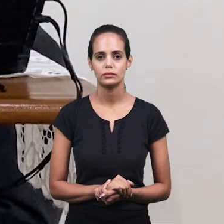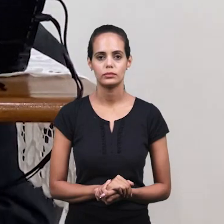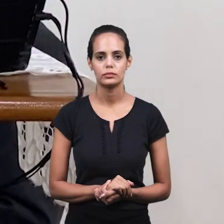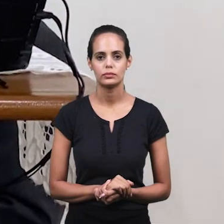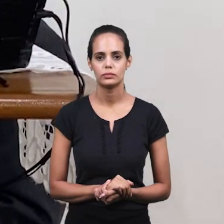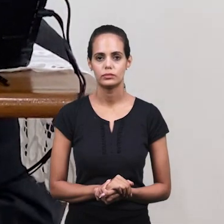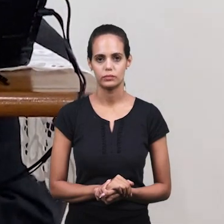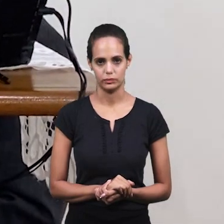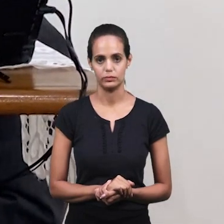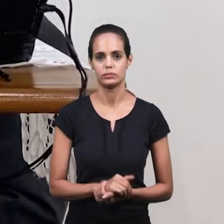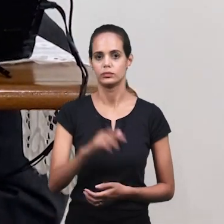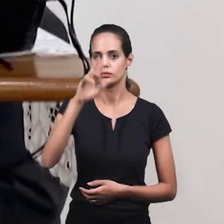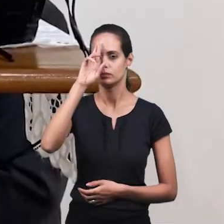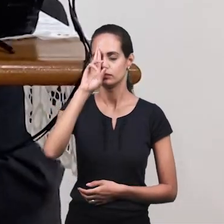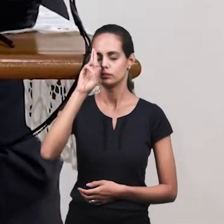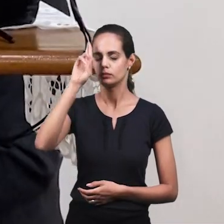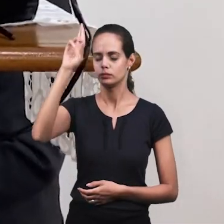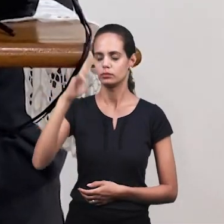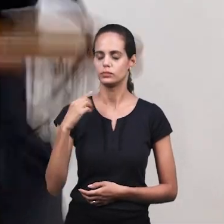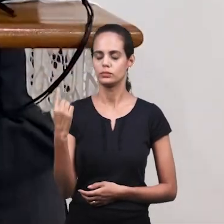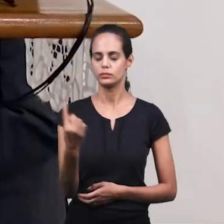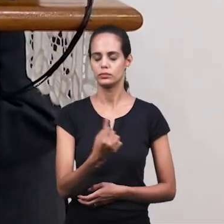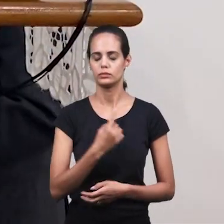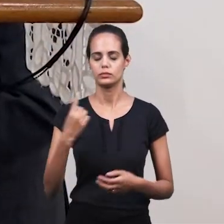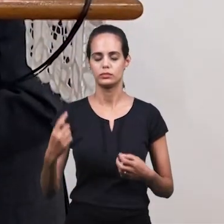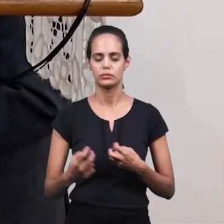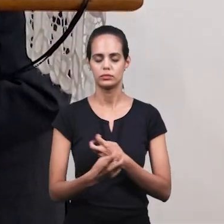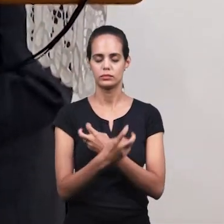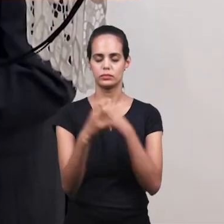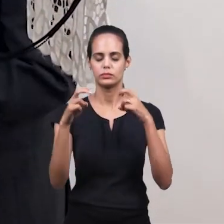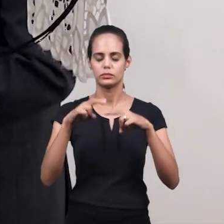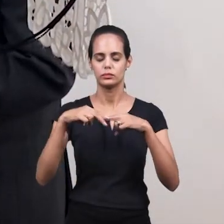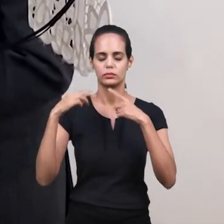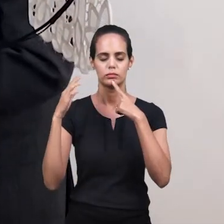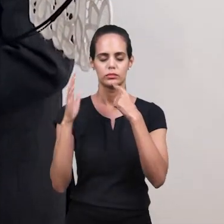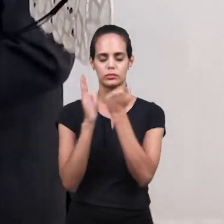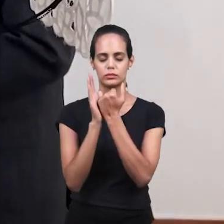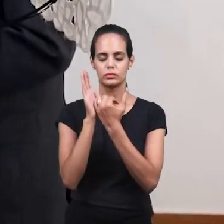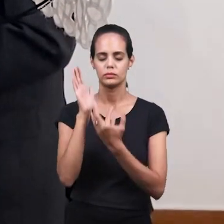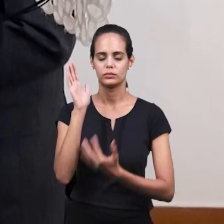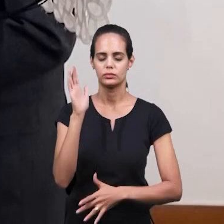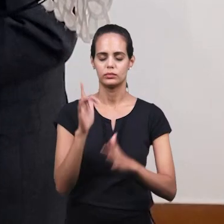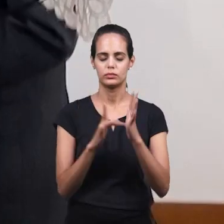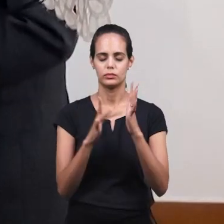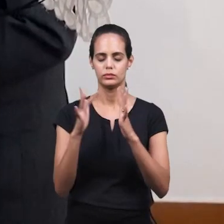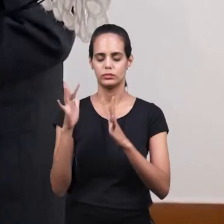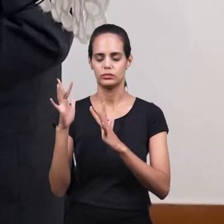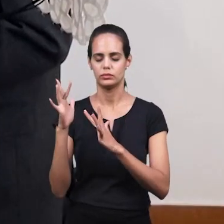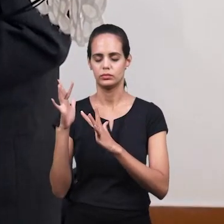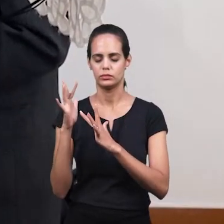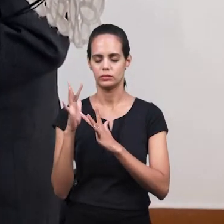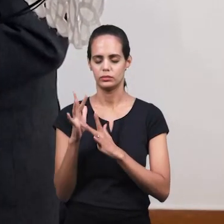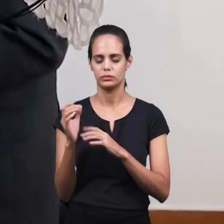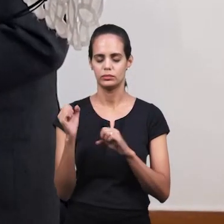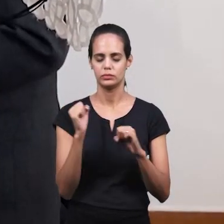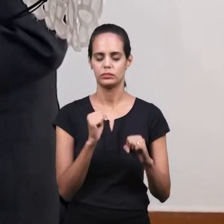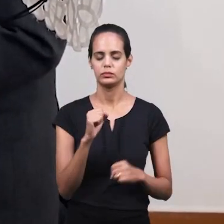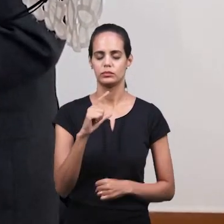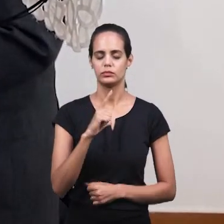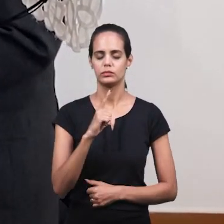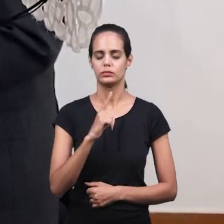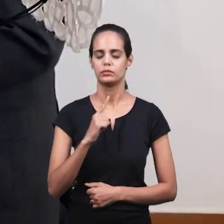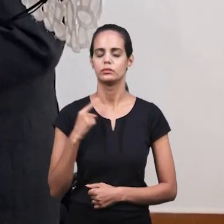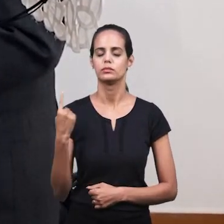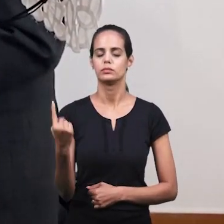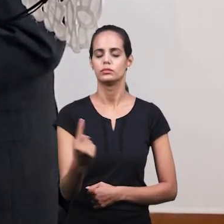Seigneur, nous prions à toi par le pouvoir qui est dans le sang de ton Fils Jésus. Nous mettons, Seigneur, notre vie devant le